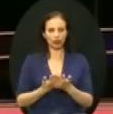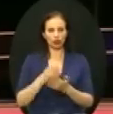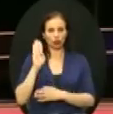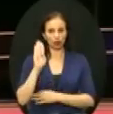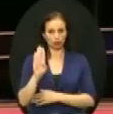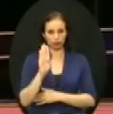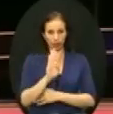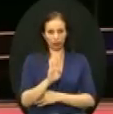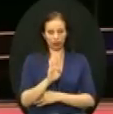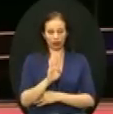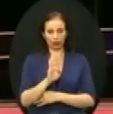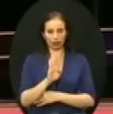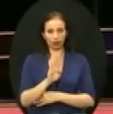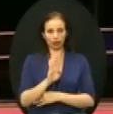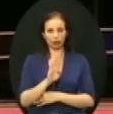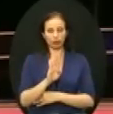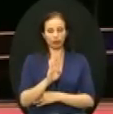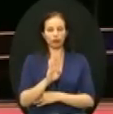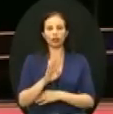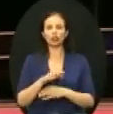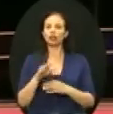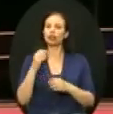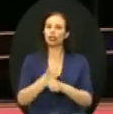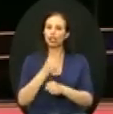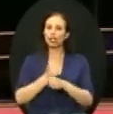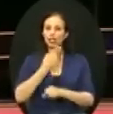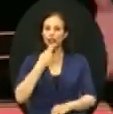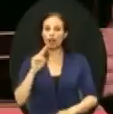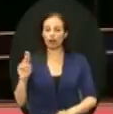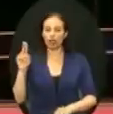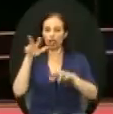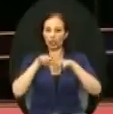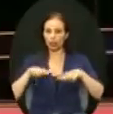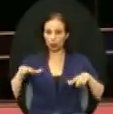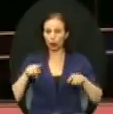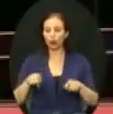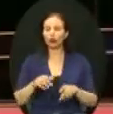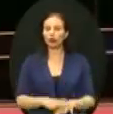שבנימין נתניהו יקיים את ההבטחה לציבור, הוא נבחר